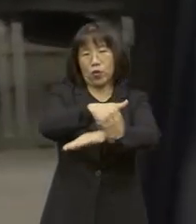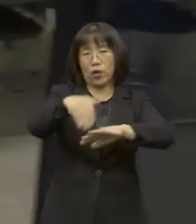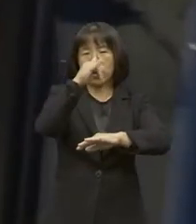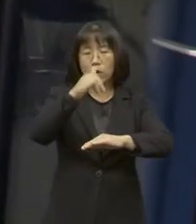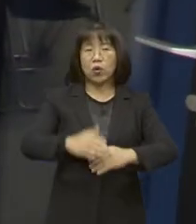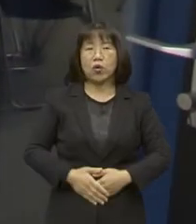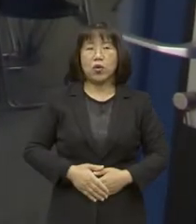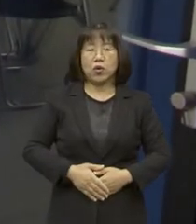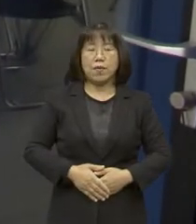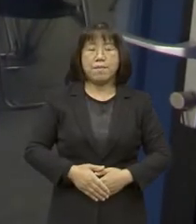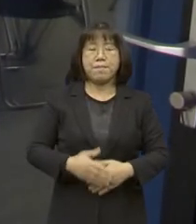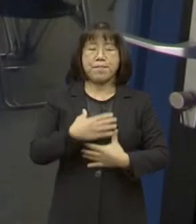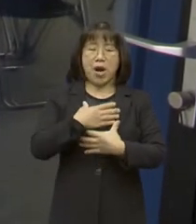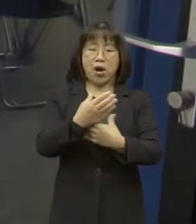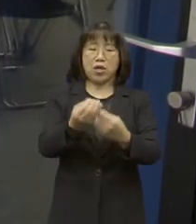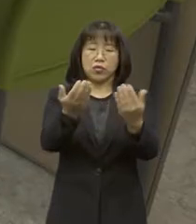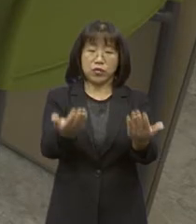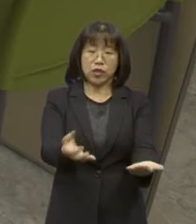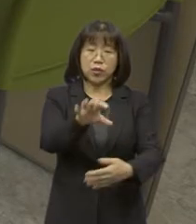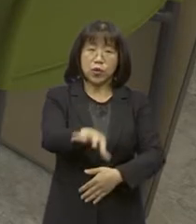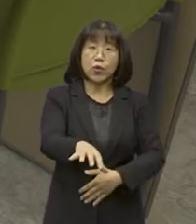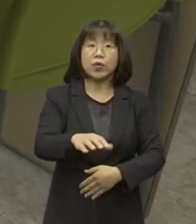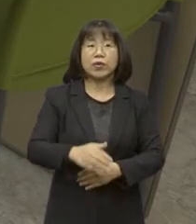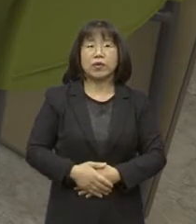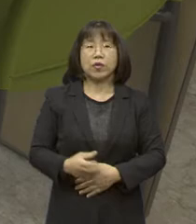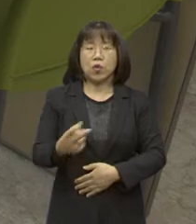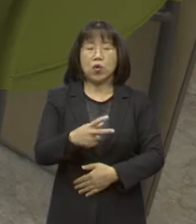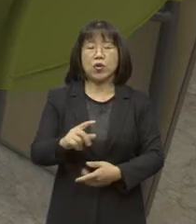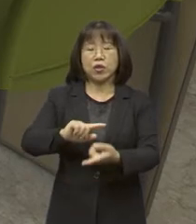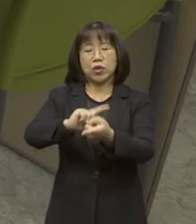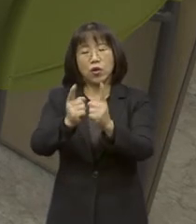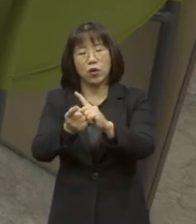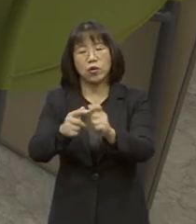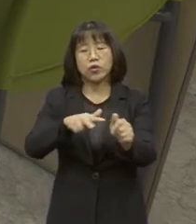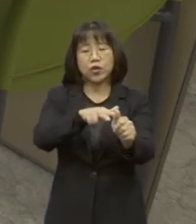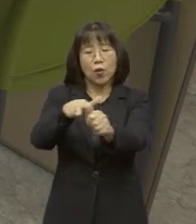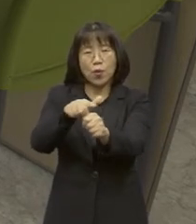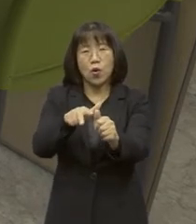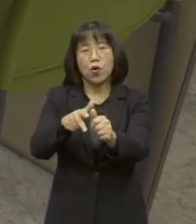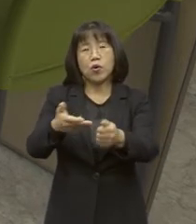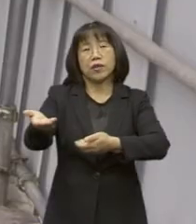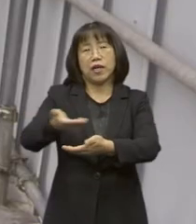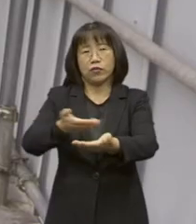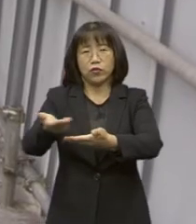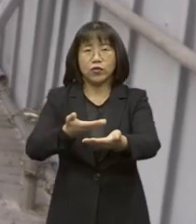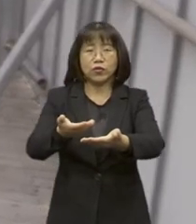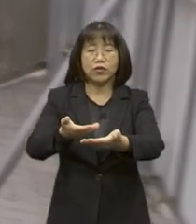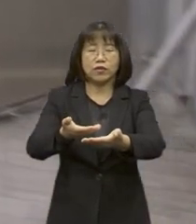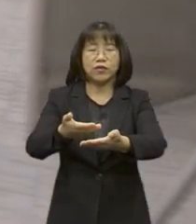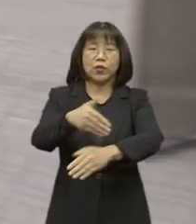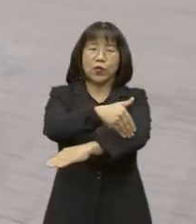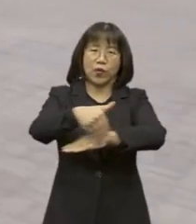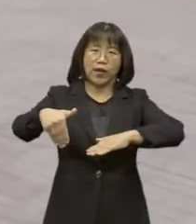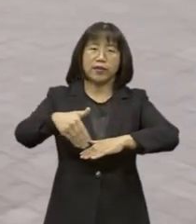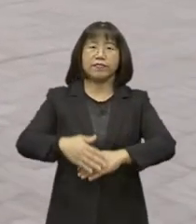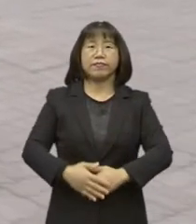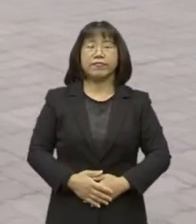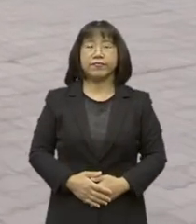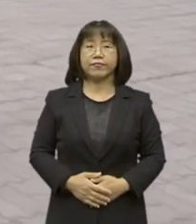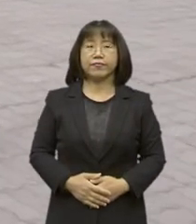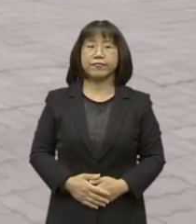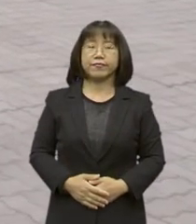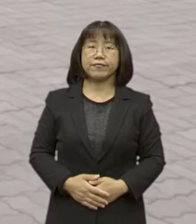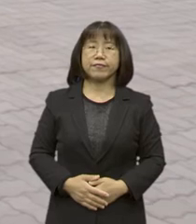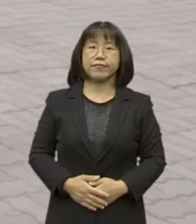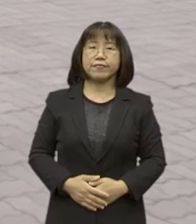예정이며 이동노동자가 편히 쉴 수 있는 휴게 공간이자 정보 공유도 할 수 있는 커뮤니티 공간으로 활성화할